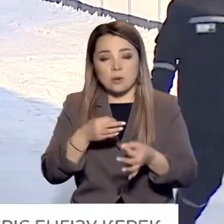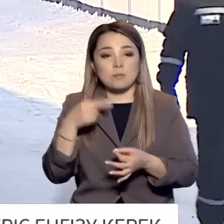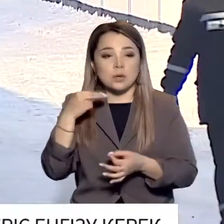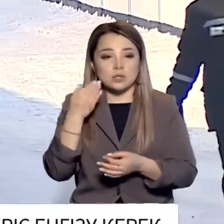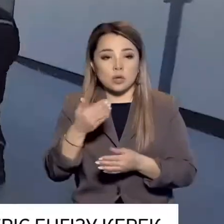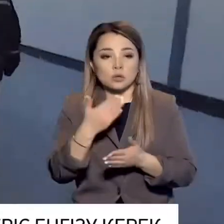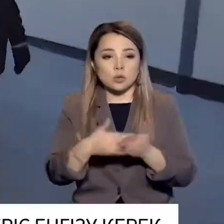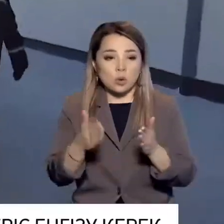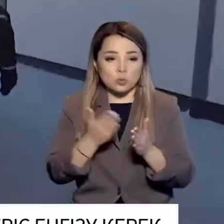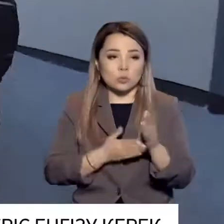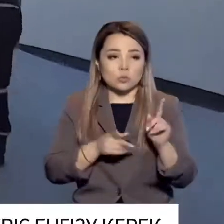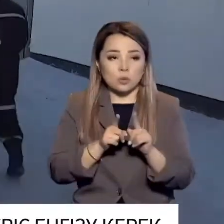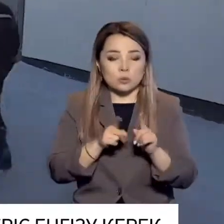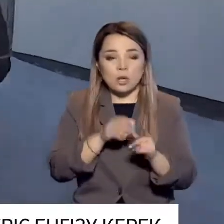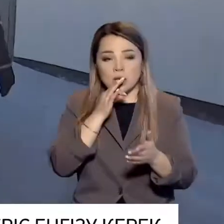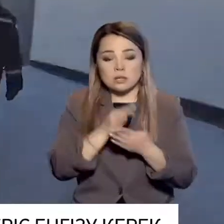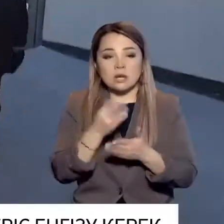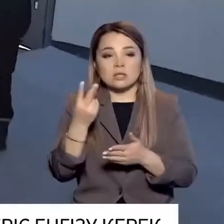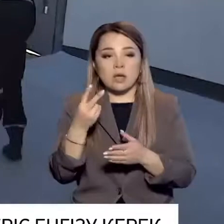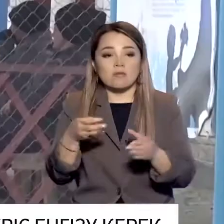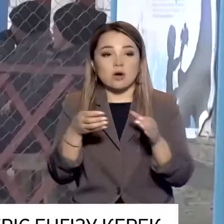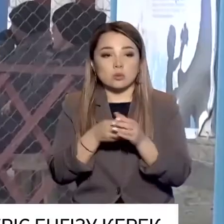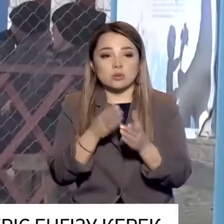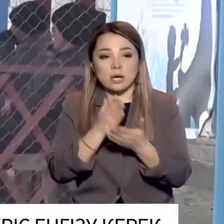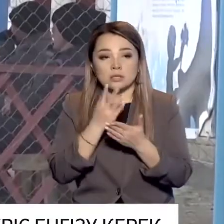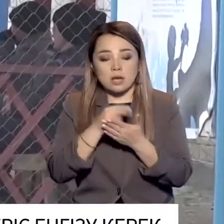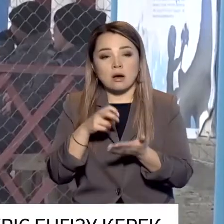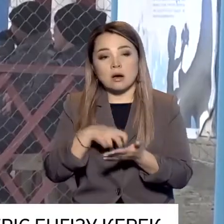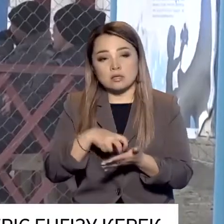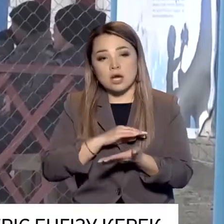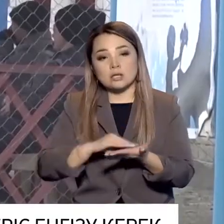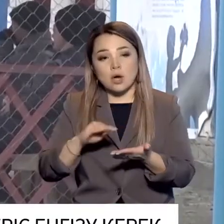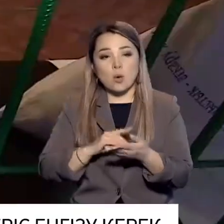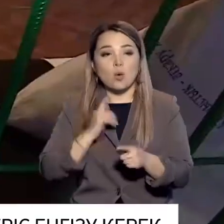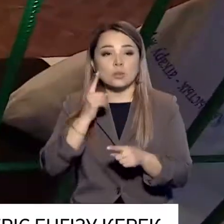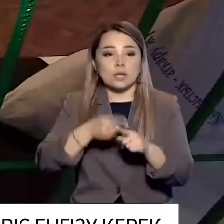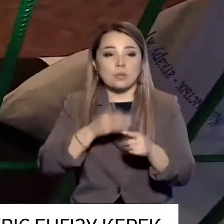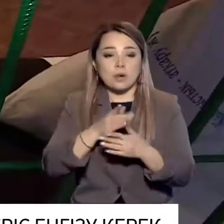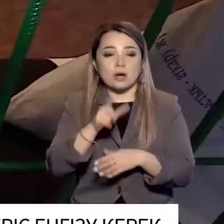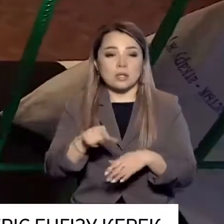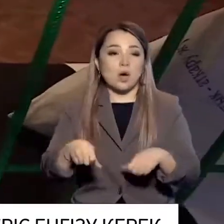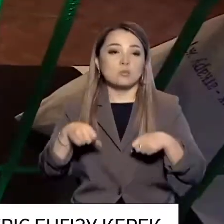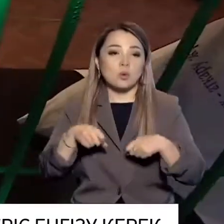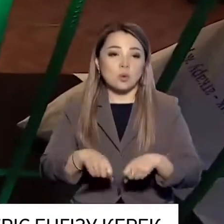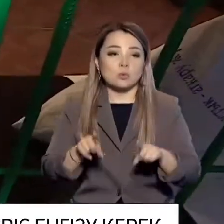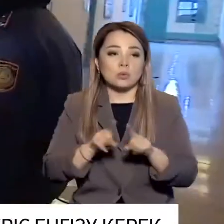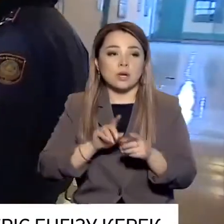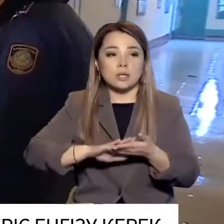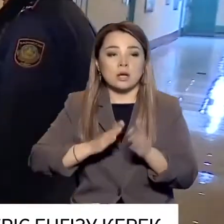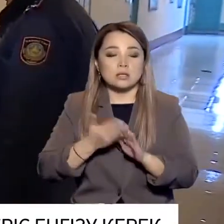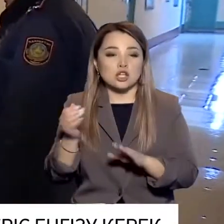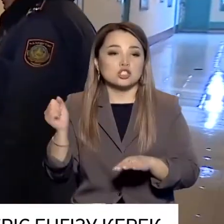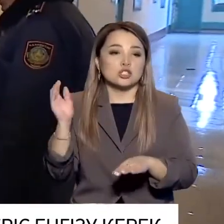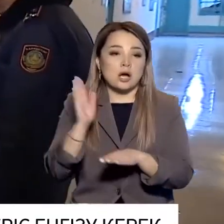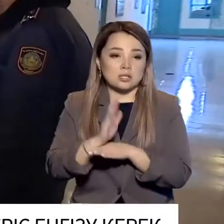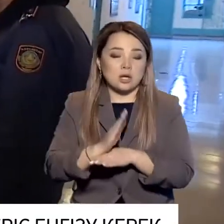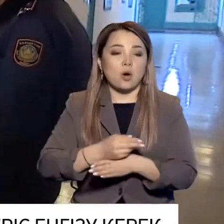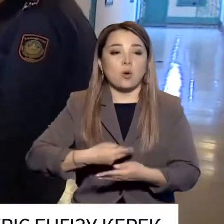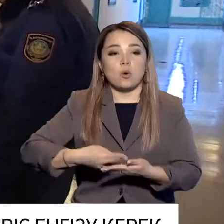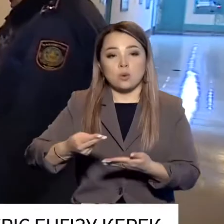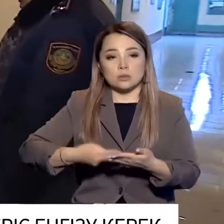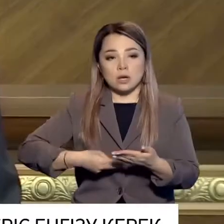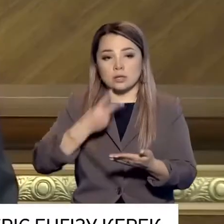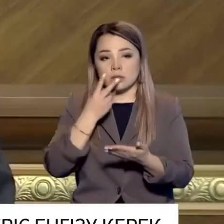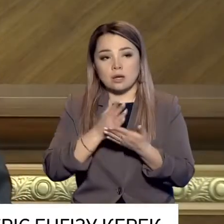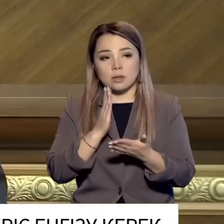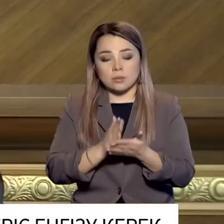оның күшін жоюды көздейтін екінші факультативтік хаттамаға қосылған және адам құқықтары саласындағы жарлыққа қол қойған қаперге